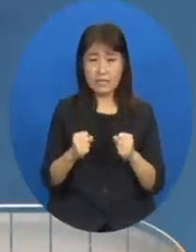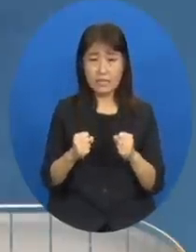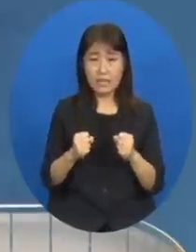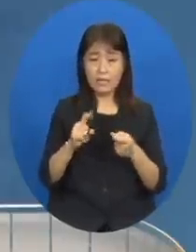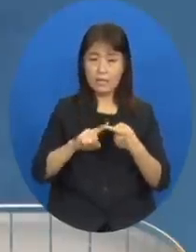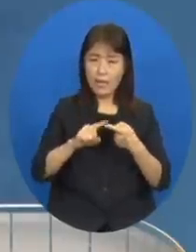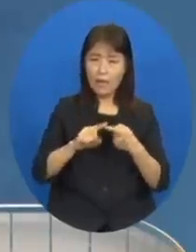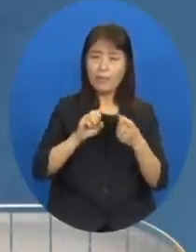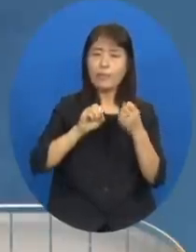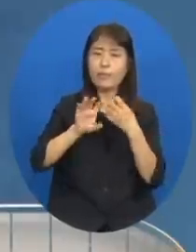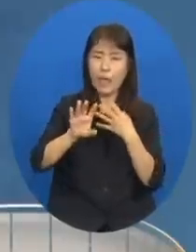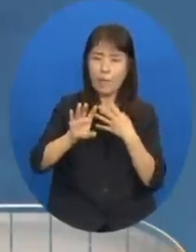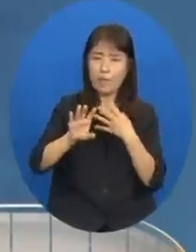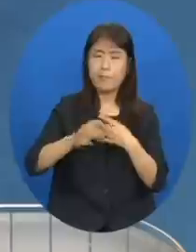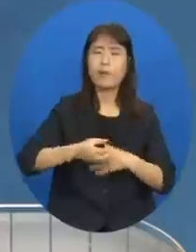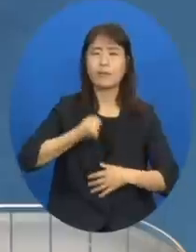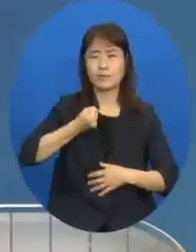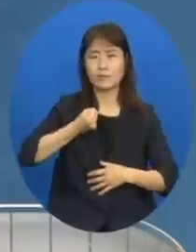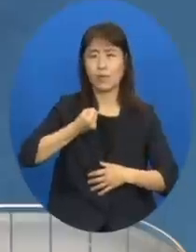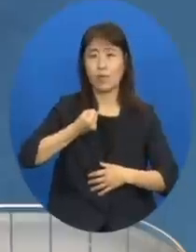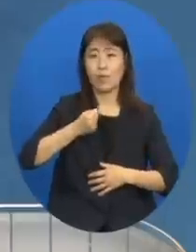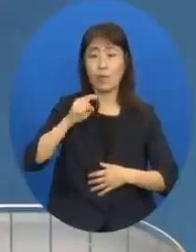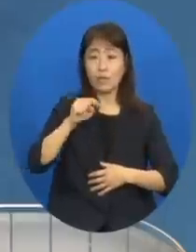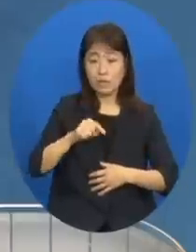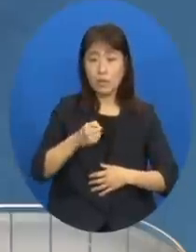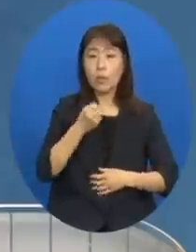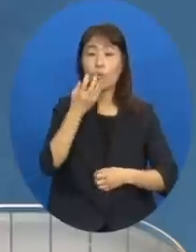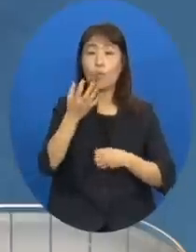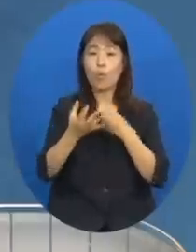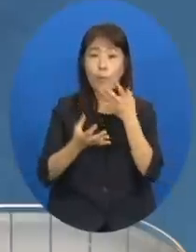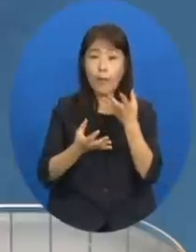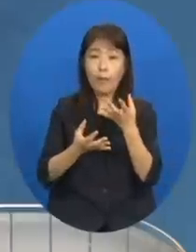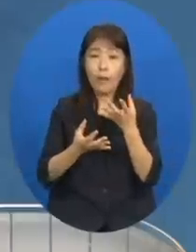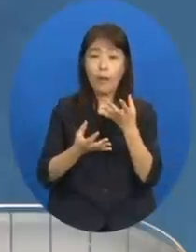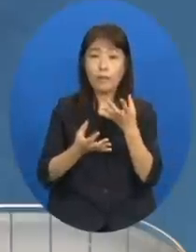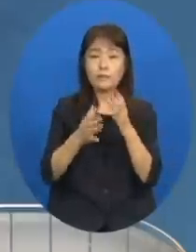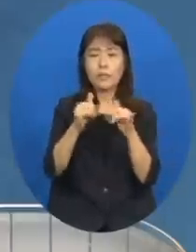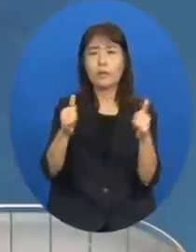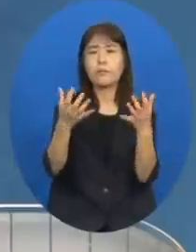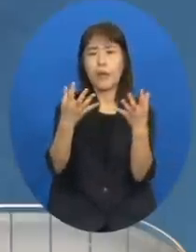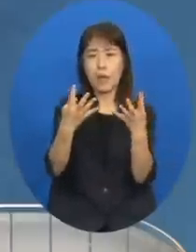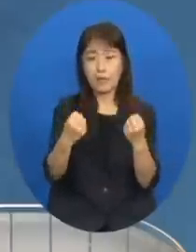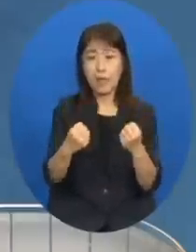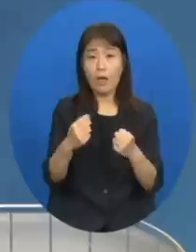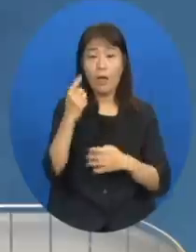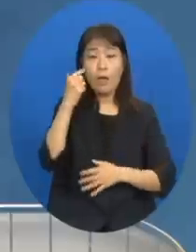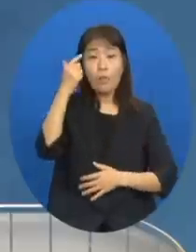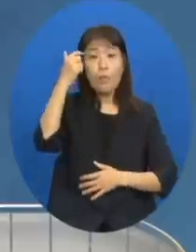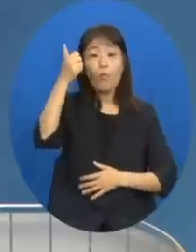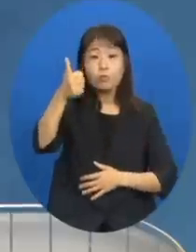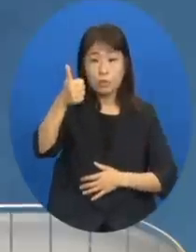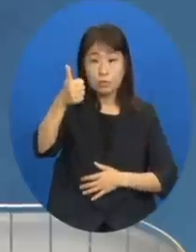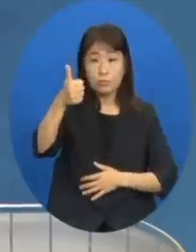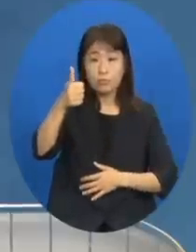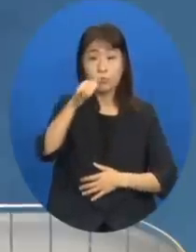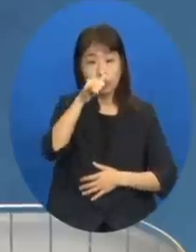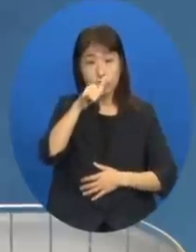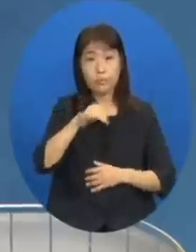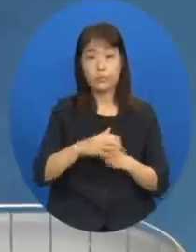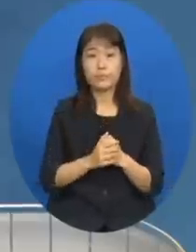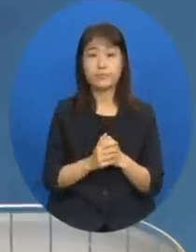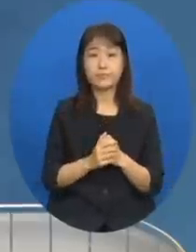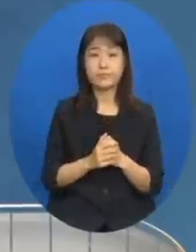얻었습니다 그렇게 고백하시는 분들이 참 많으세요 목회자들 중에도 그런 분들이 계시더라구요